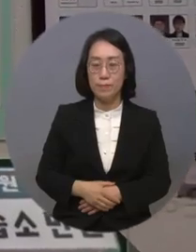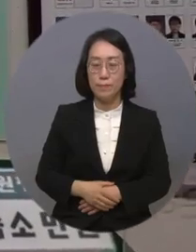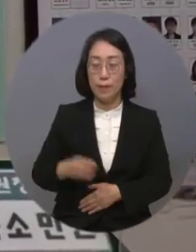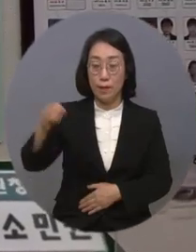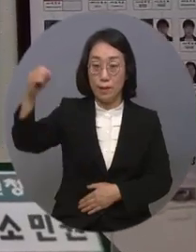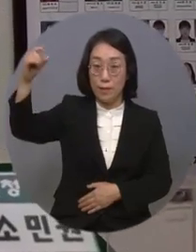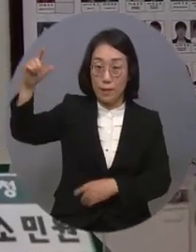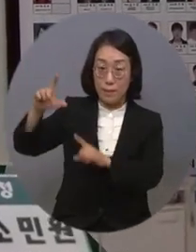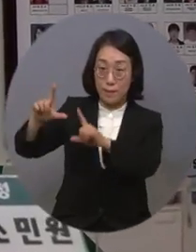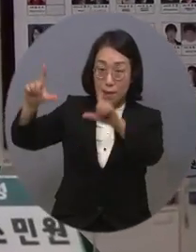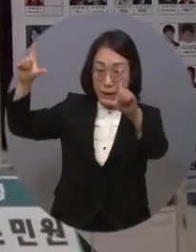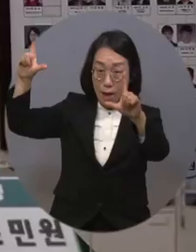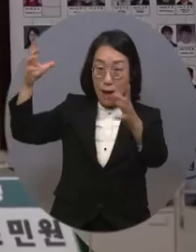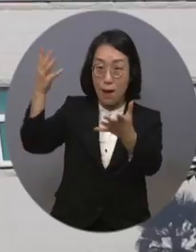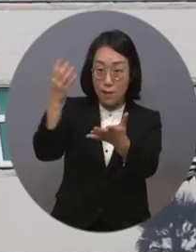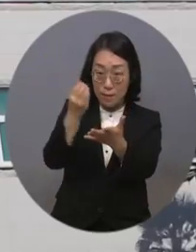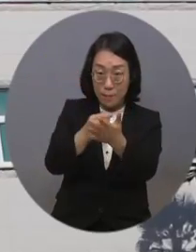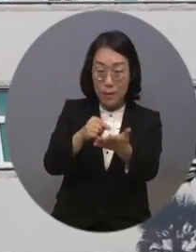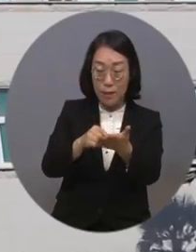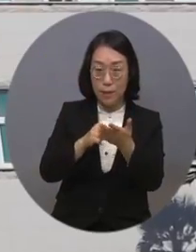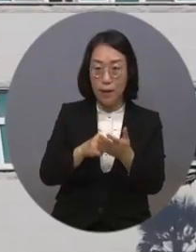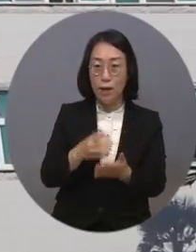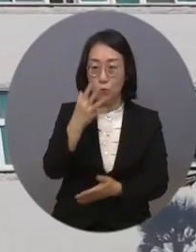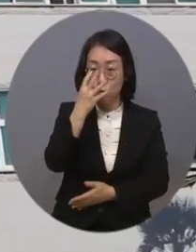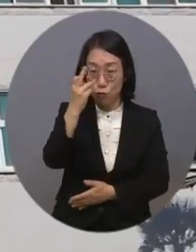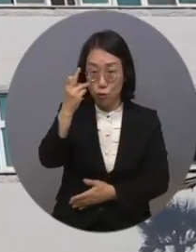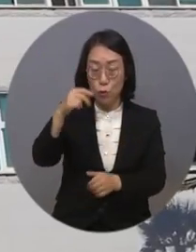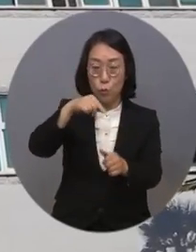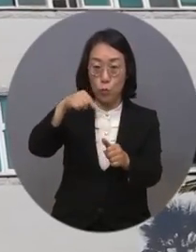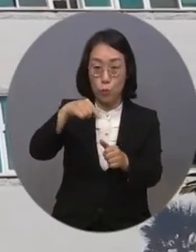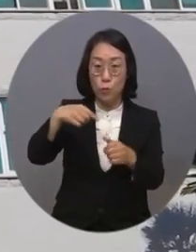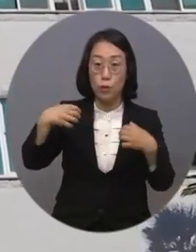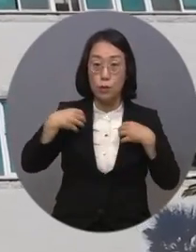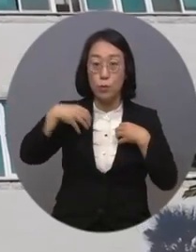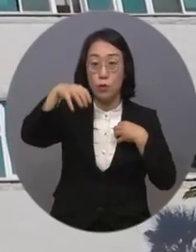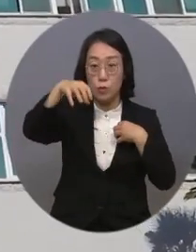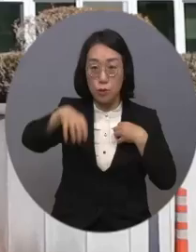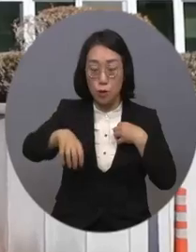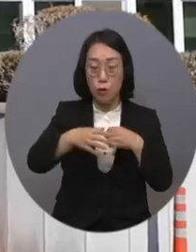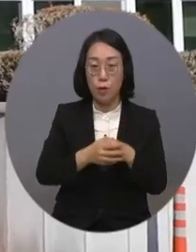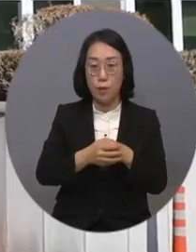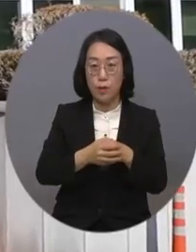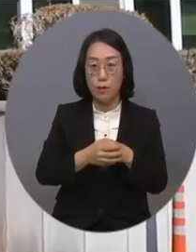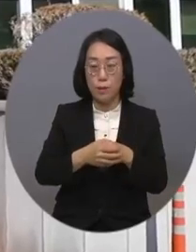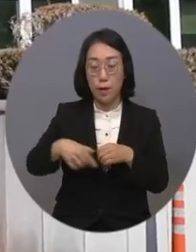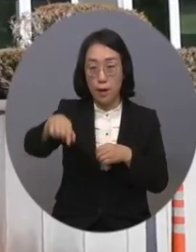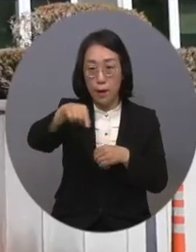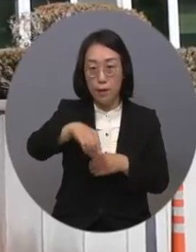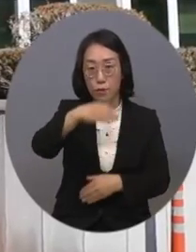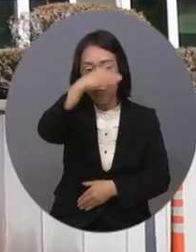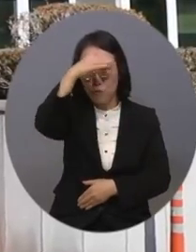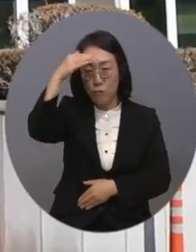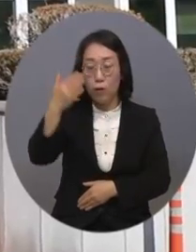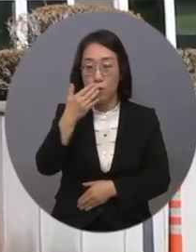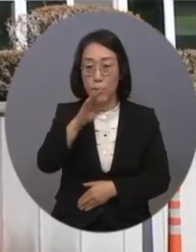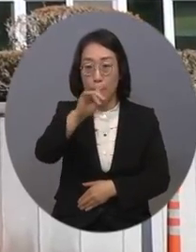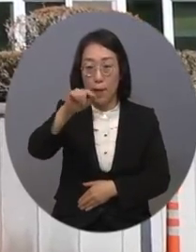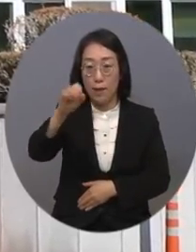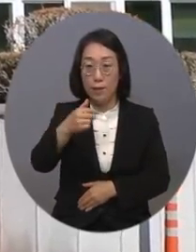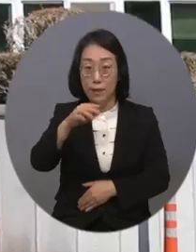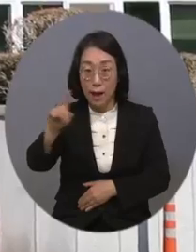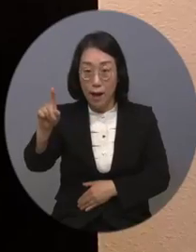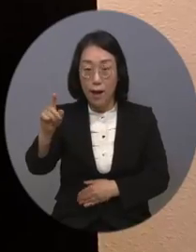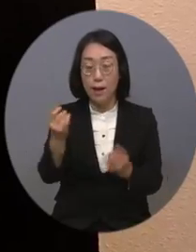태양을 삼키다 초대전이 열린 순천교육지원청에 위치한 갤러리청에서 만난 배은하 작가는 태양처럼